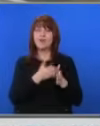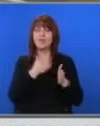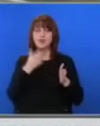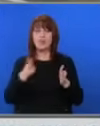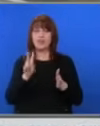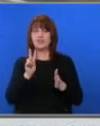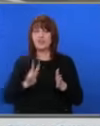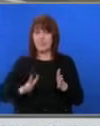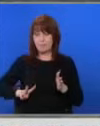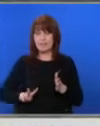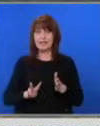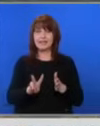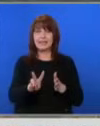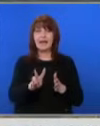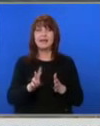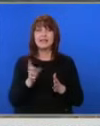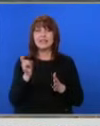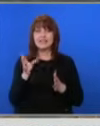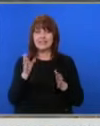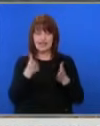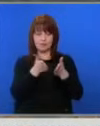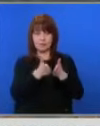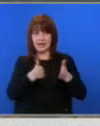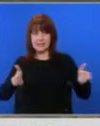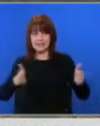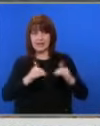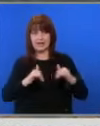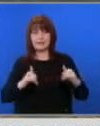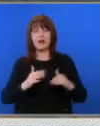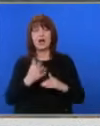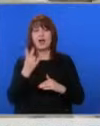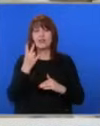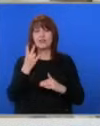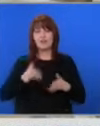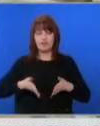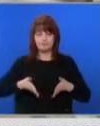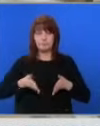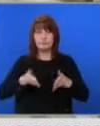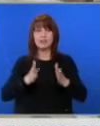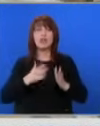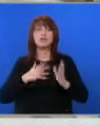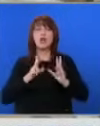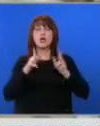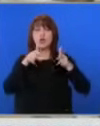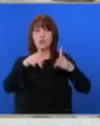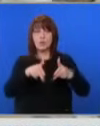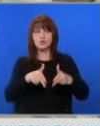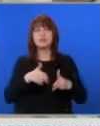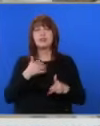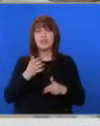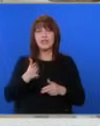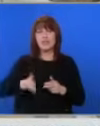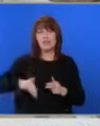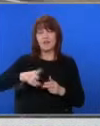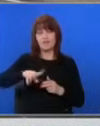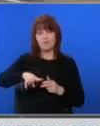две платна за движение в посока, средни разделителни ивица и банкети. Изградени са и два пътни възела, два виадукта и мост, както и ЖП надлез. В близост